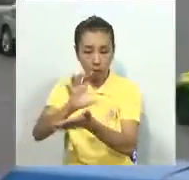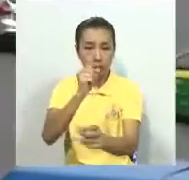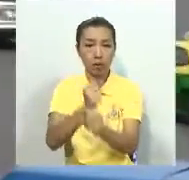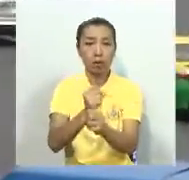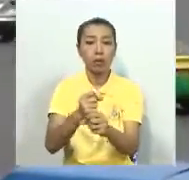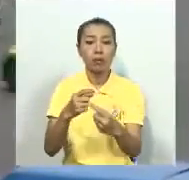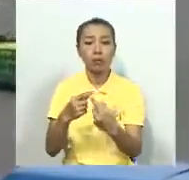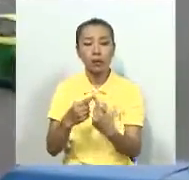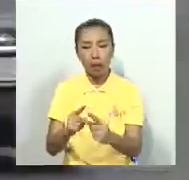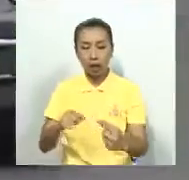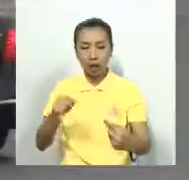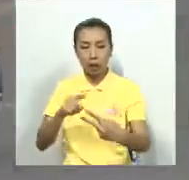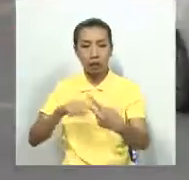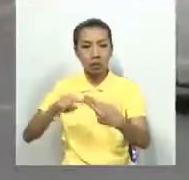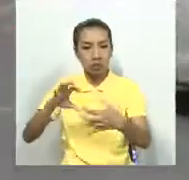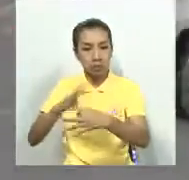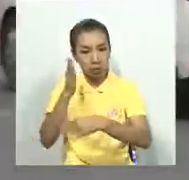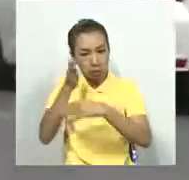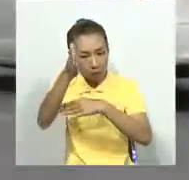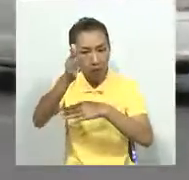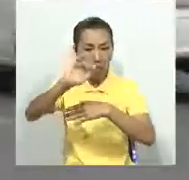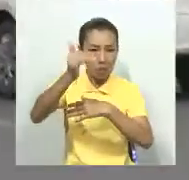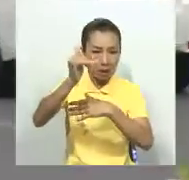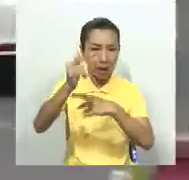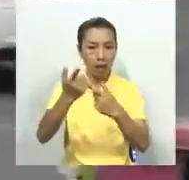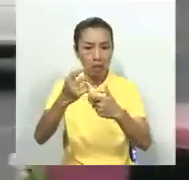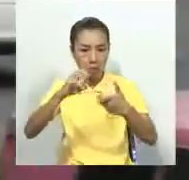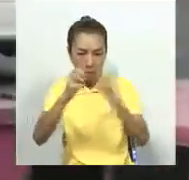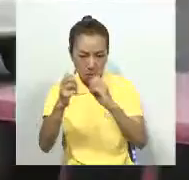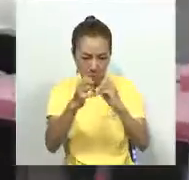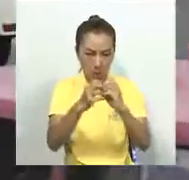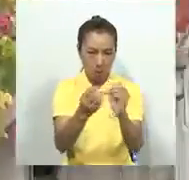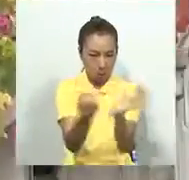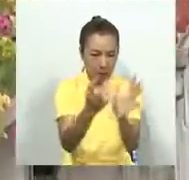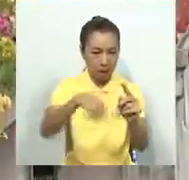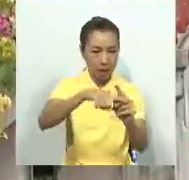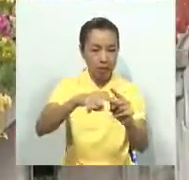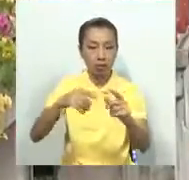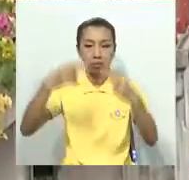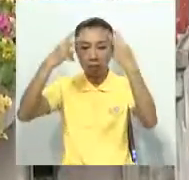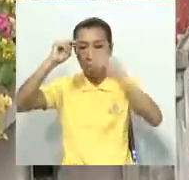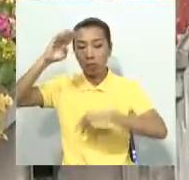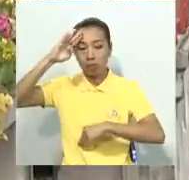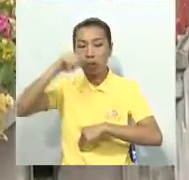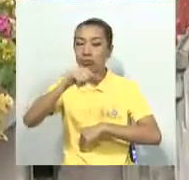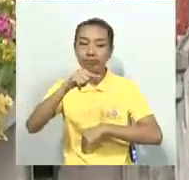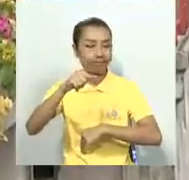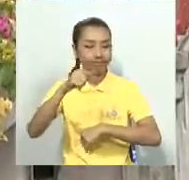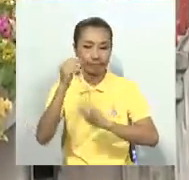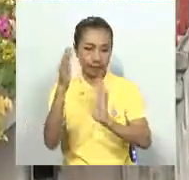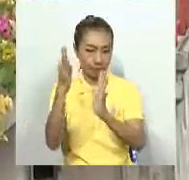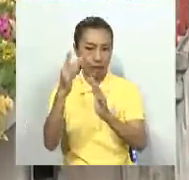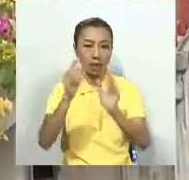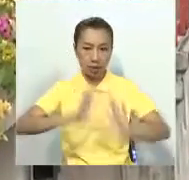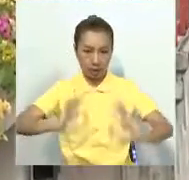นการเตรียมรับมือกับสถานการณ์ที่อาจเกิดความวุ่นวายอีกครั้งพลเอกประยุทธ์บอกว่าสิ่งเหล่านี้จะไม่เกิดขึ้น